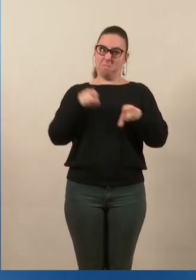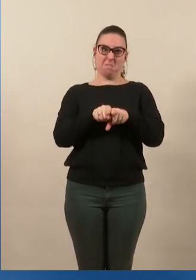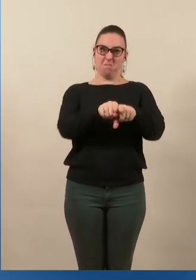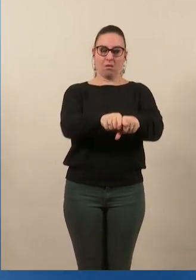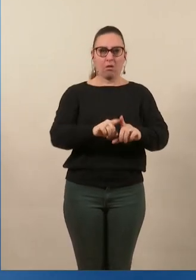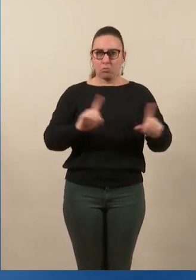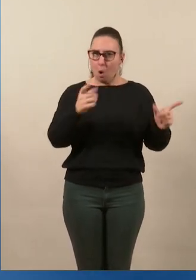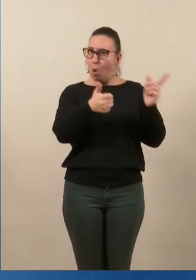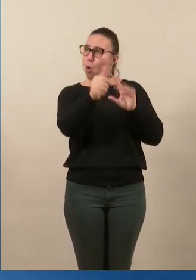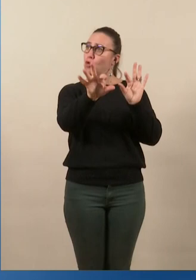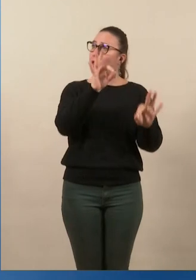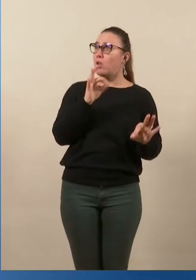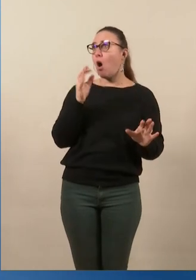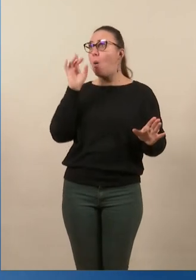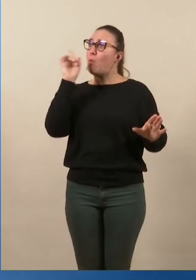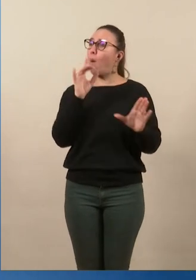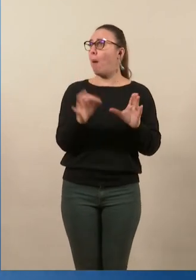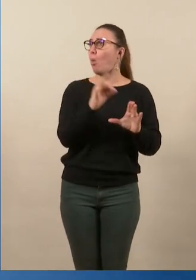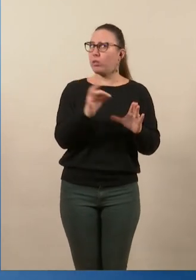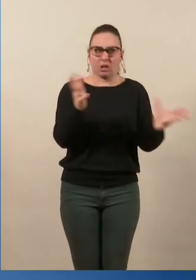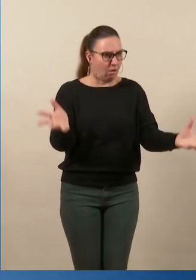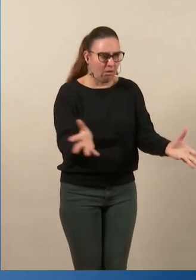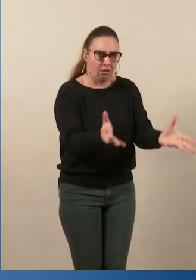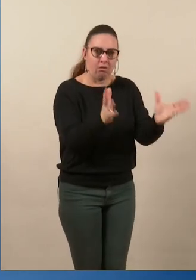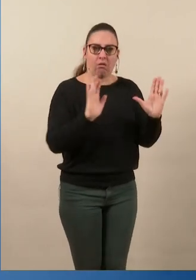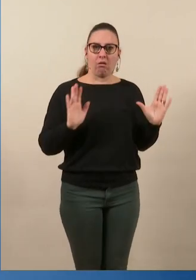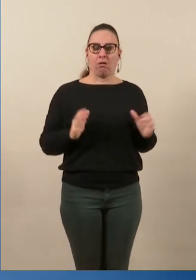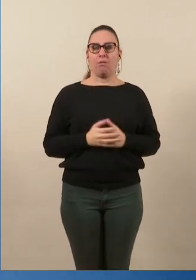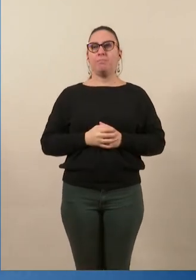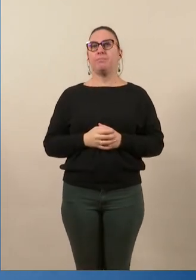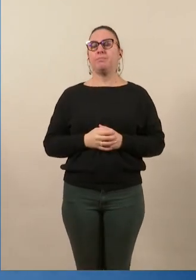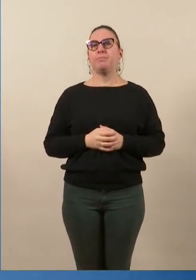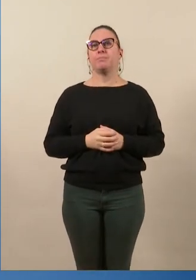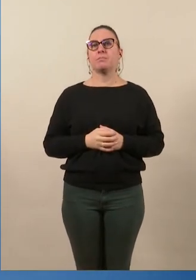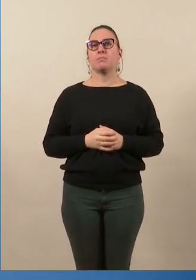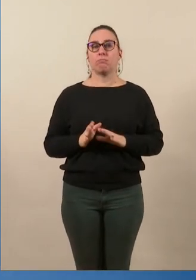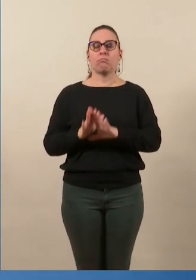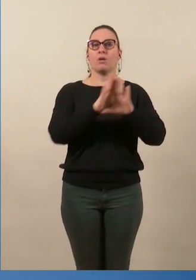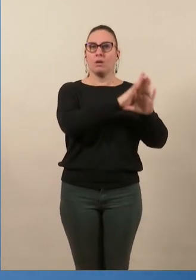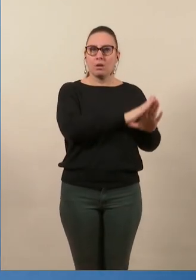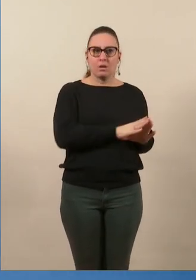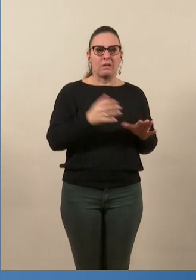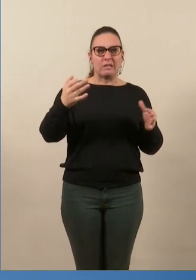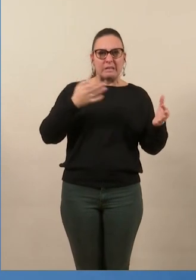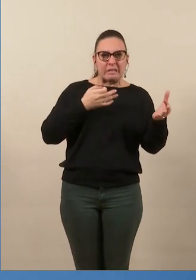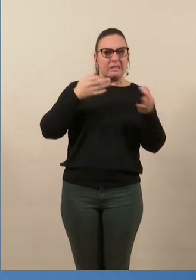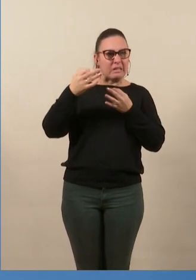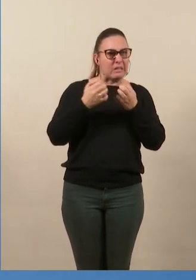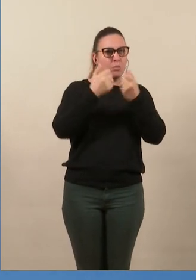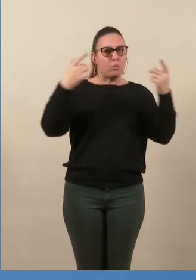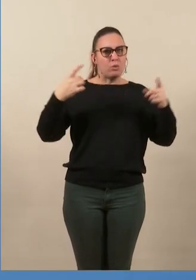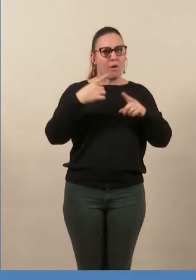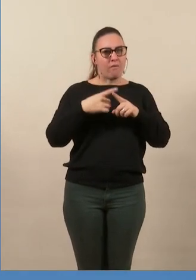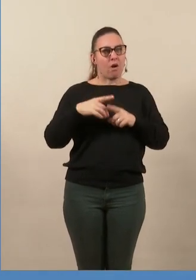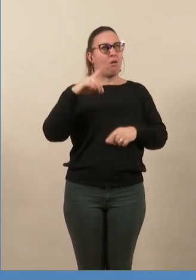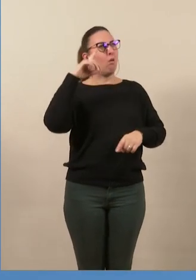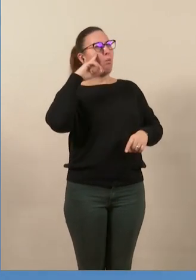concrète des habitants dans les dans les MDH sur la question qui est revenue plusieurs fois apparemment sur pourquoi développer